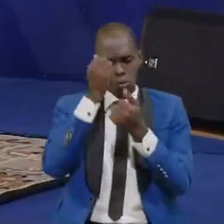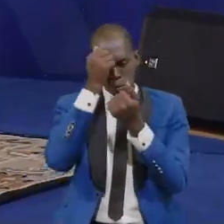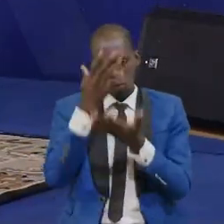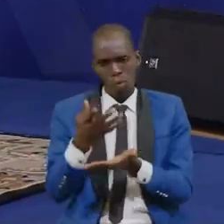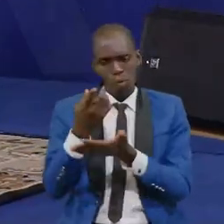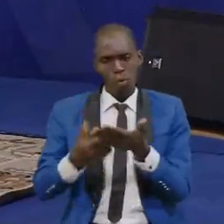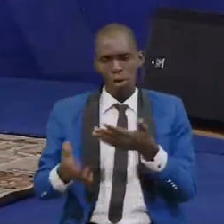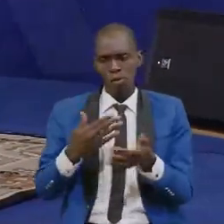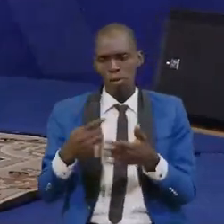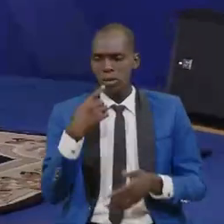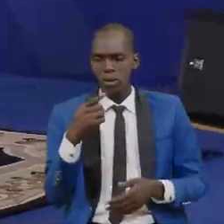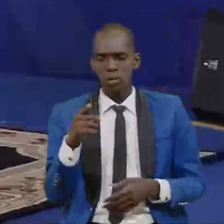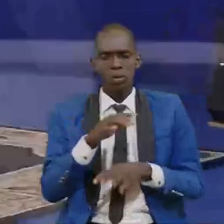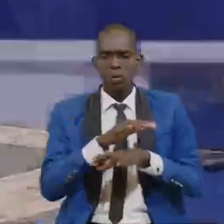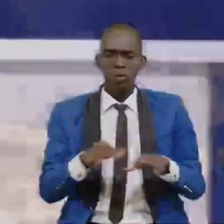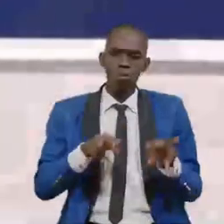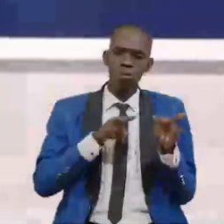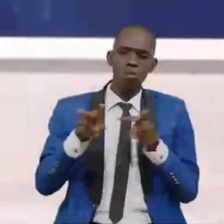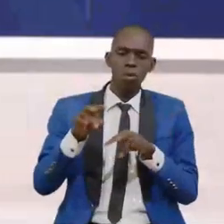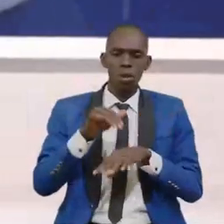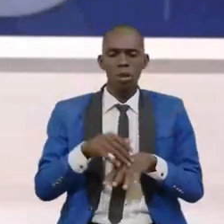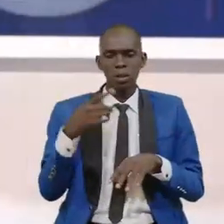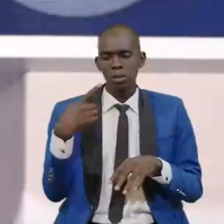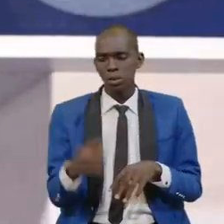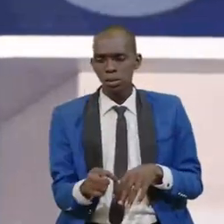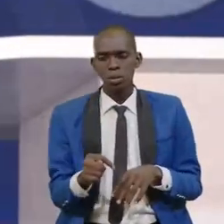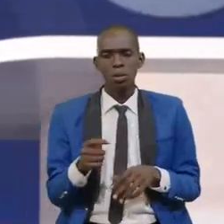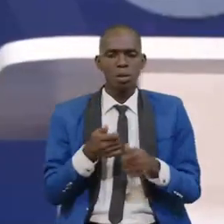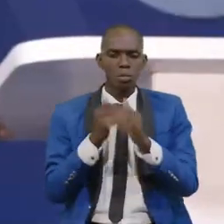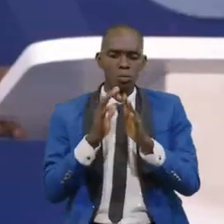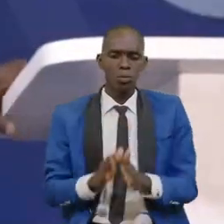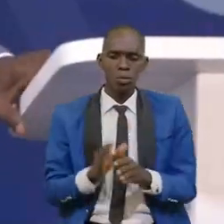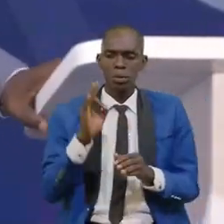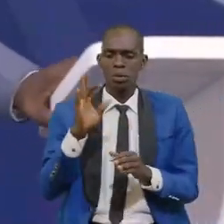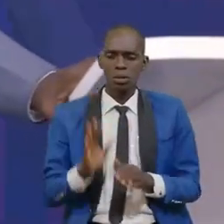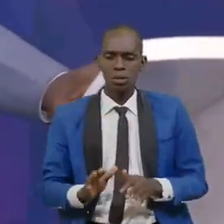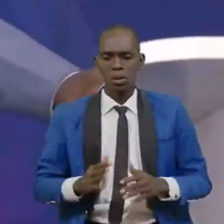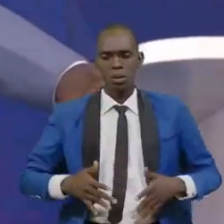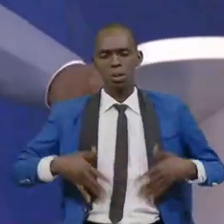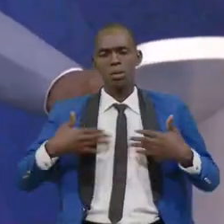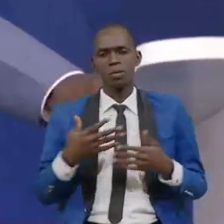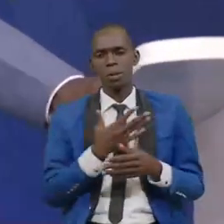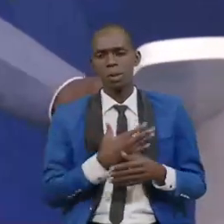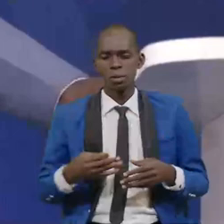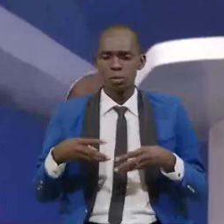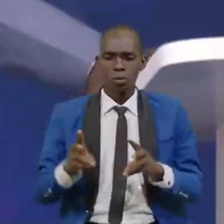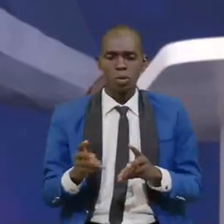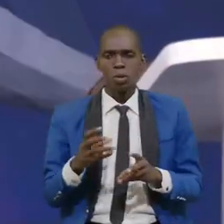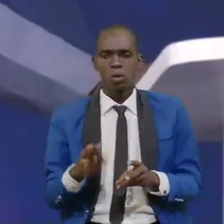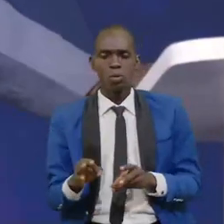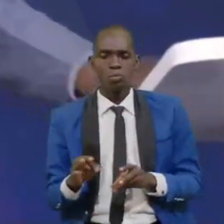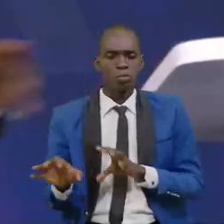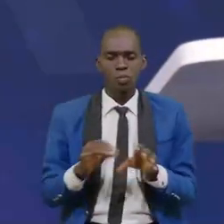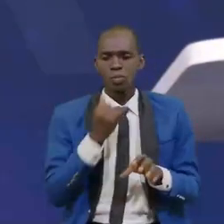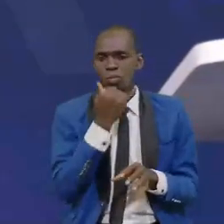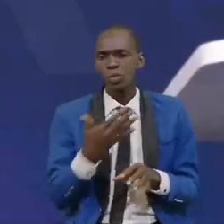ses comportements, ne regarde pas sa manière de gérer l'argent, comment quelqu'un qui est pécheur peut sauver